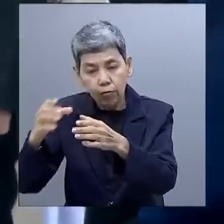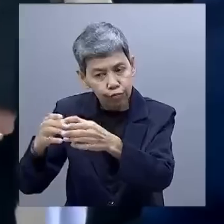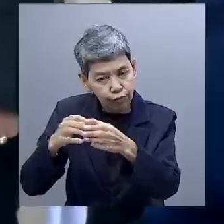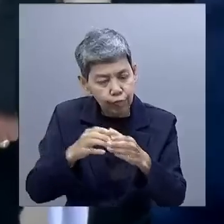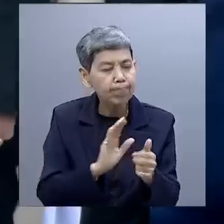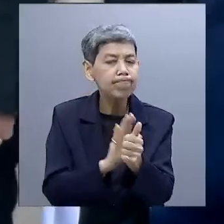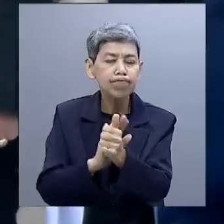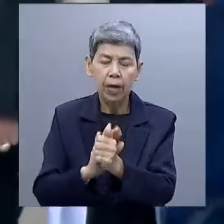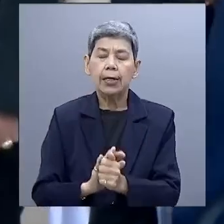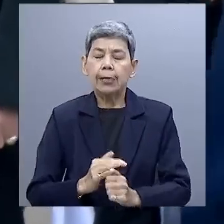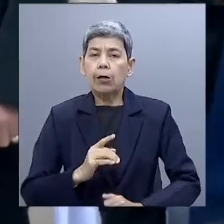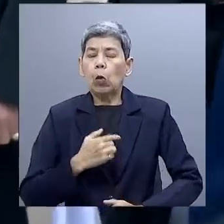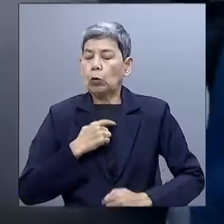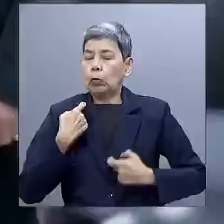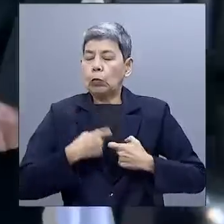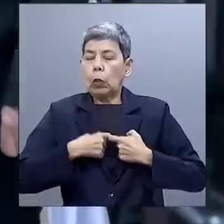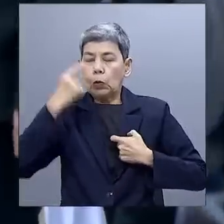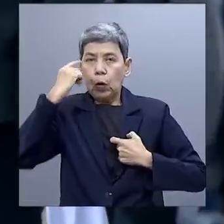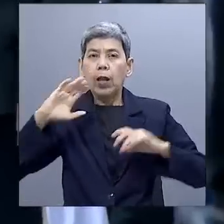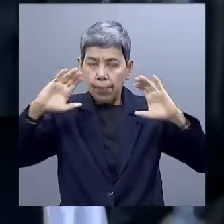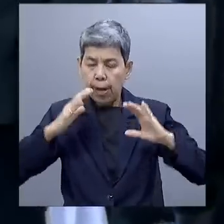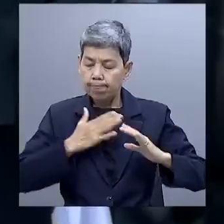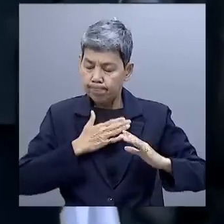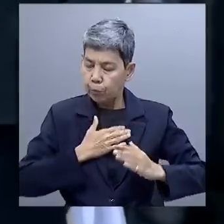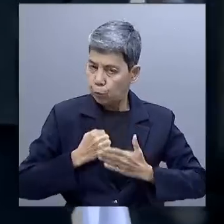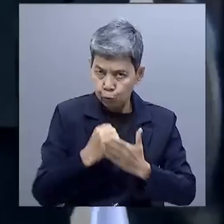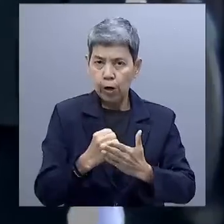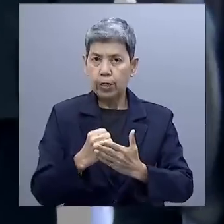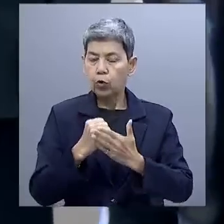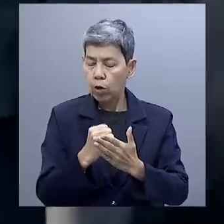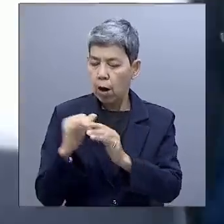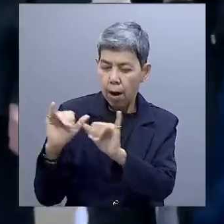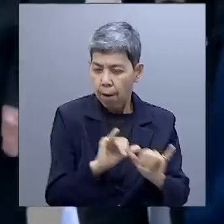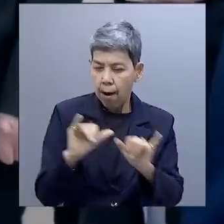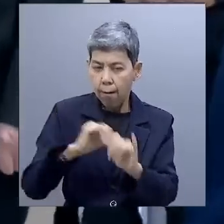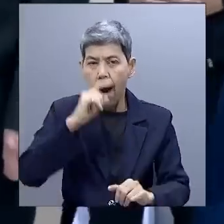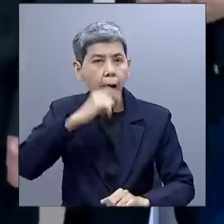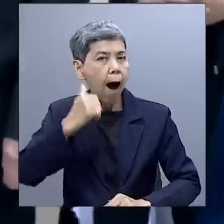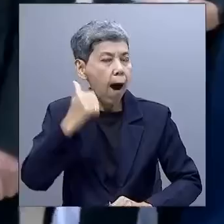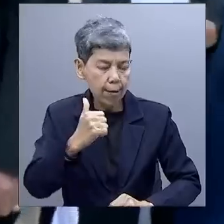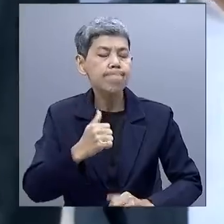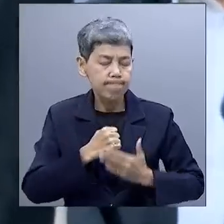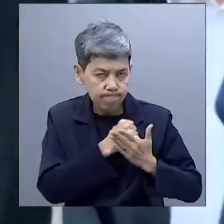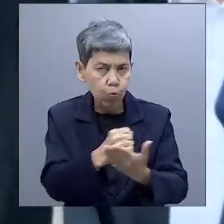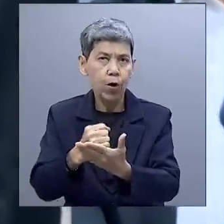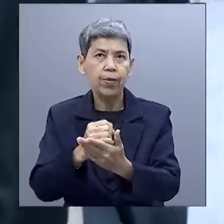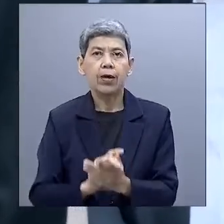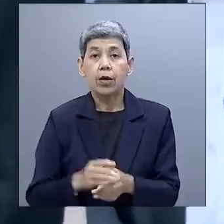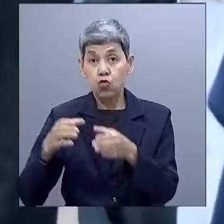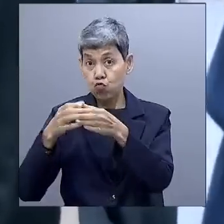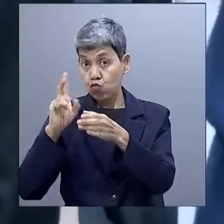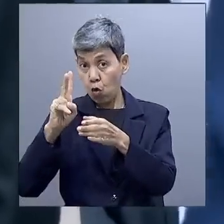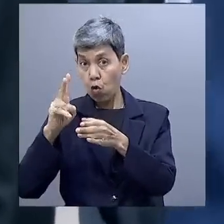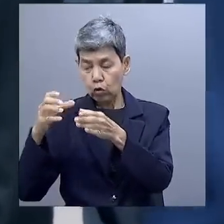ก็ย้ำว่าเป็นภารกิจที่ยากลำบากแต่รัฐบาลและกองทัพช่วยเหลืออพยพจน์คนไทยกลับบ้านมาอย่างปลอดภัยชุดที่ 2